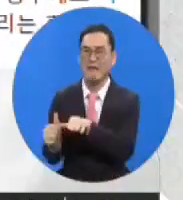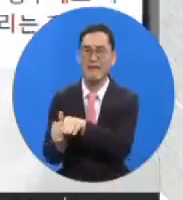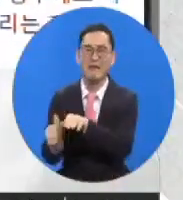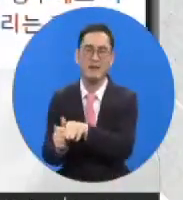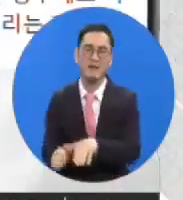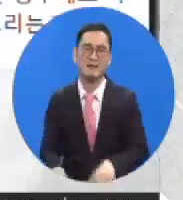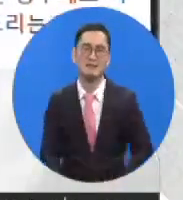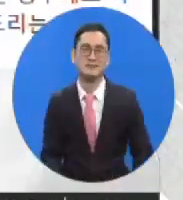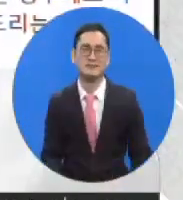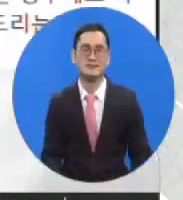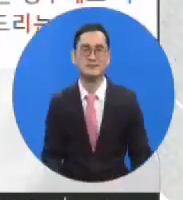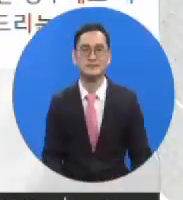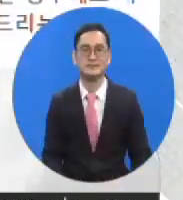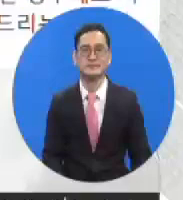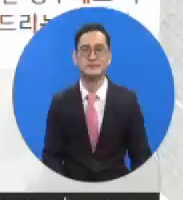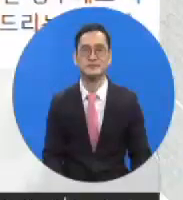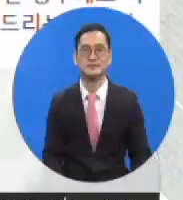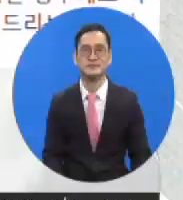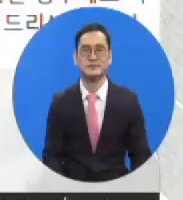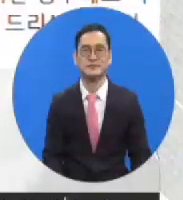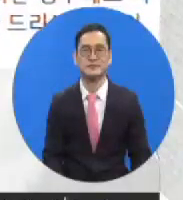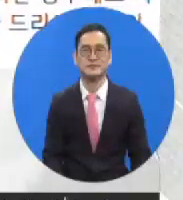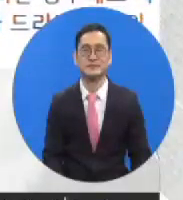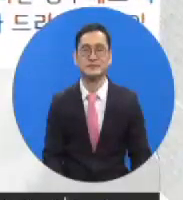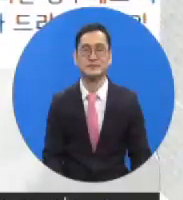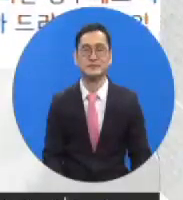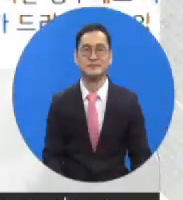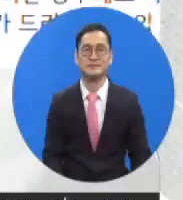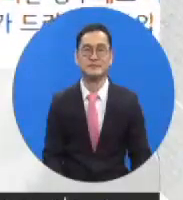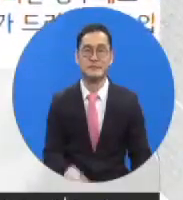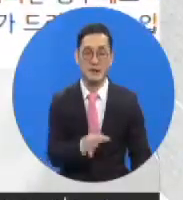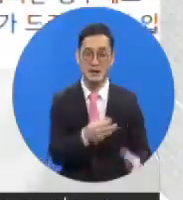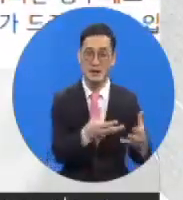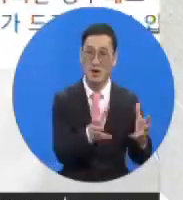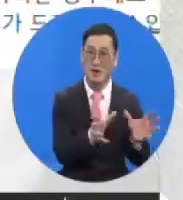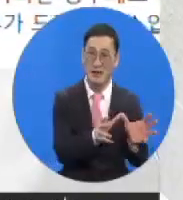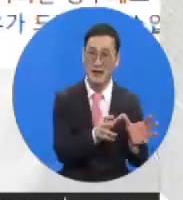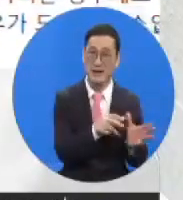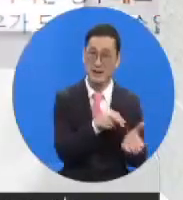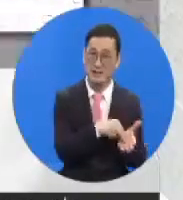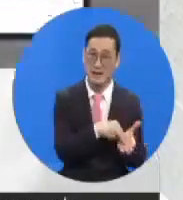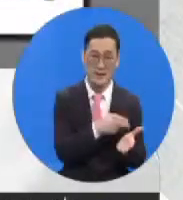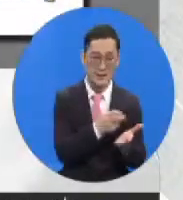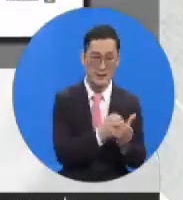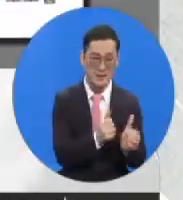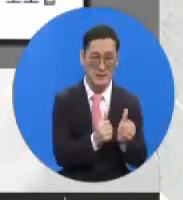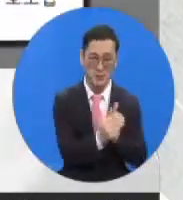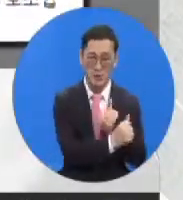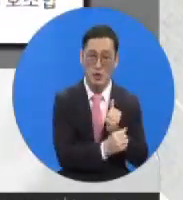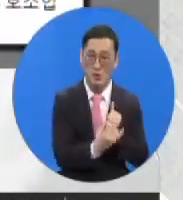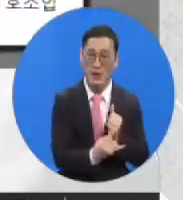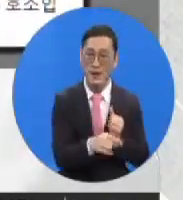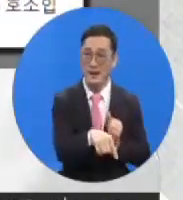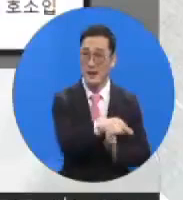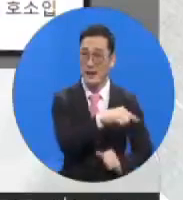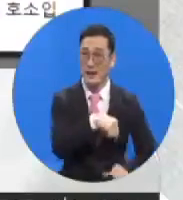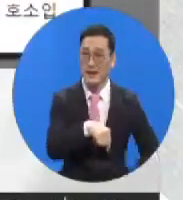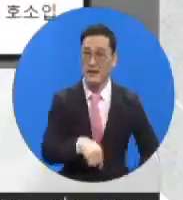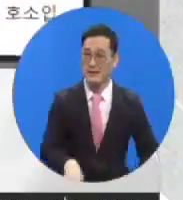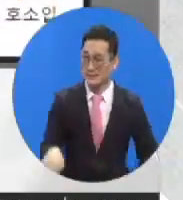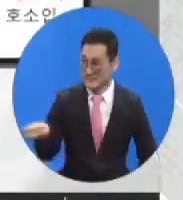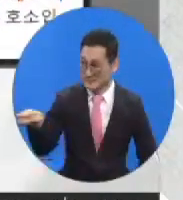그런 생각이 좀 들더라고요. 물론 여권의 시각이랄지 아니면 법사위 여당 의원들은 윤석열 총장이